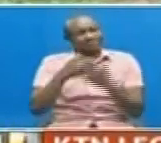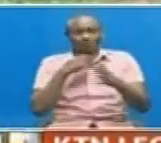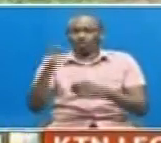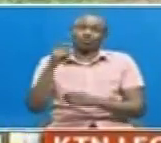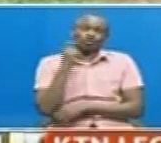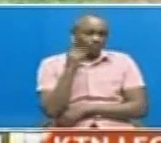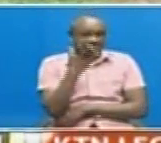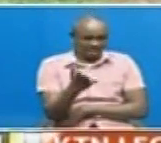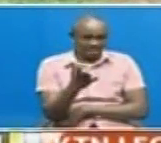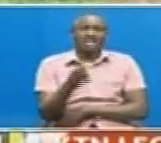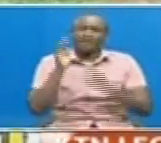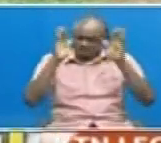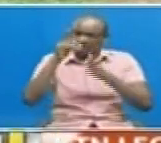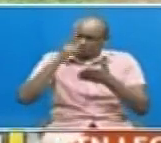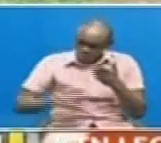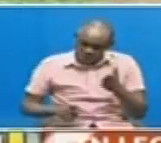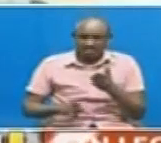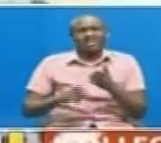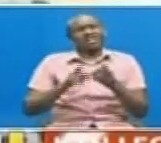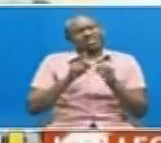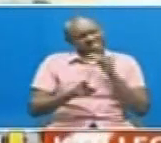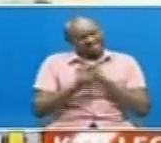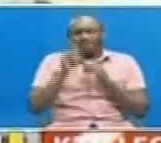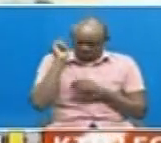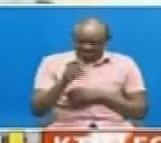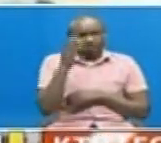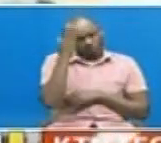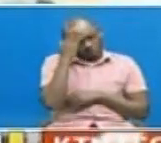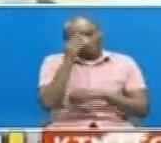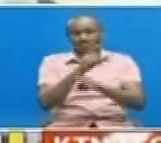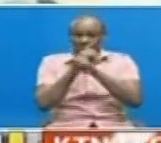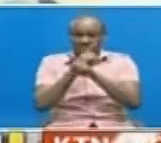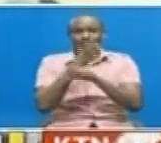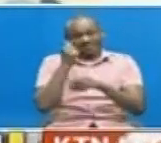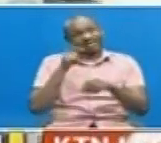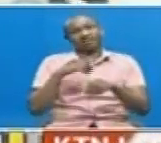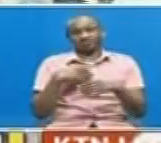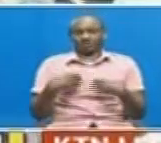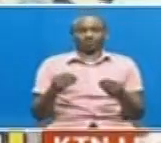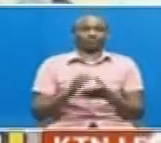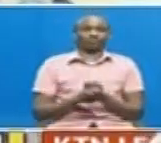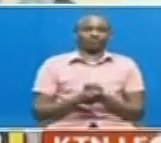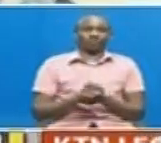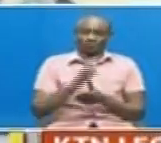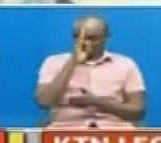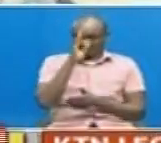na muhimu zaidi ni kuzingatia tahadhari kabla ya athari. Saida Swali, KTN leo Jumapili.